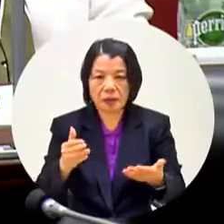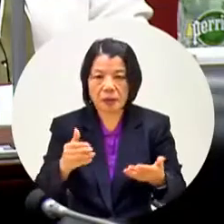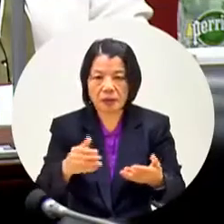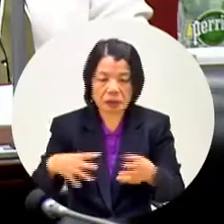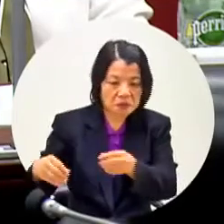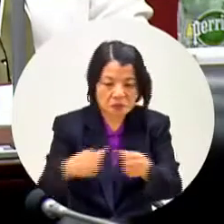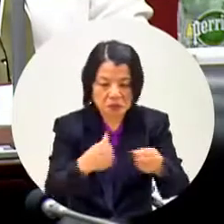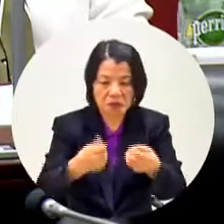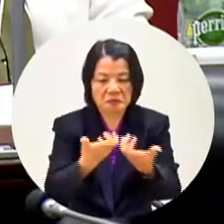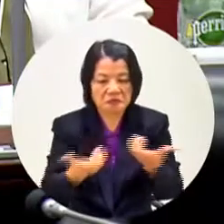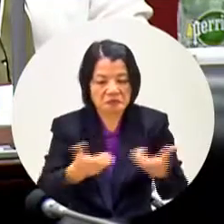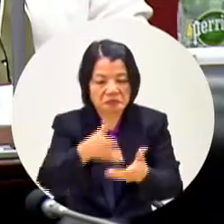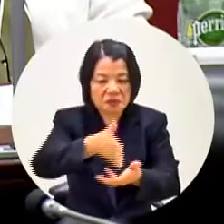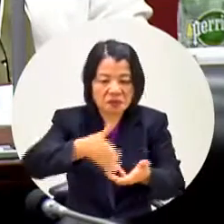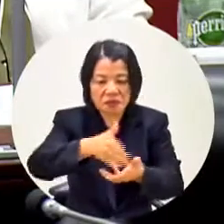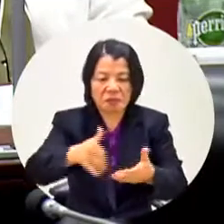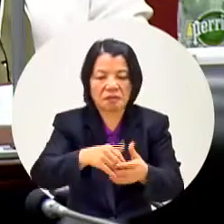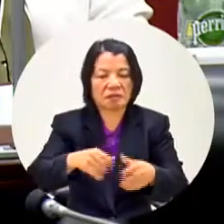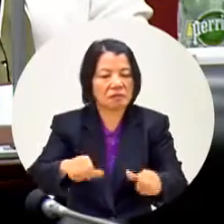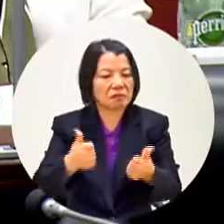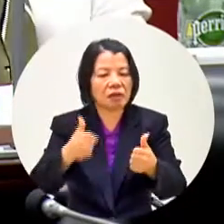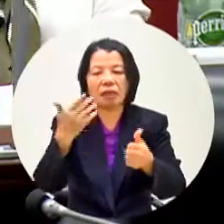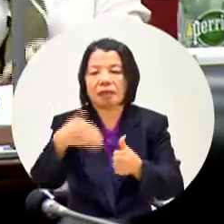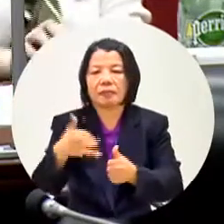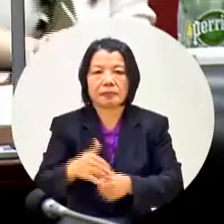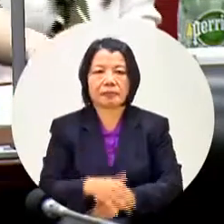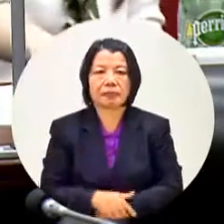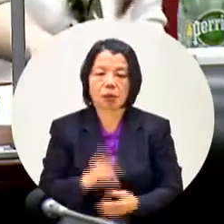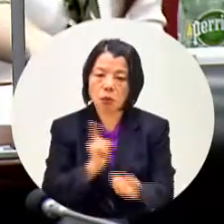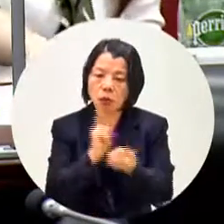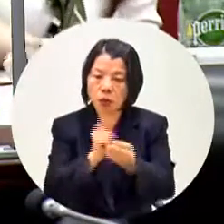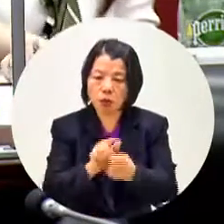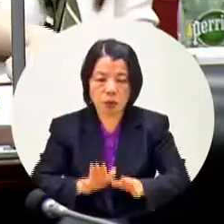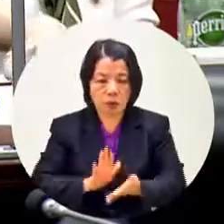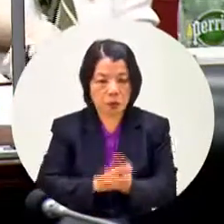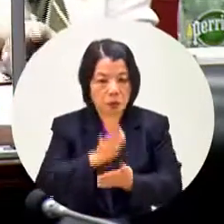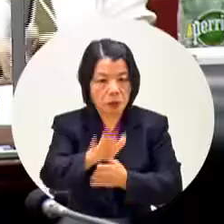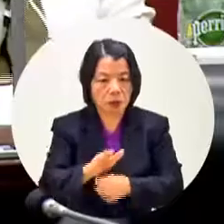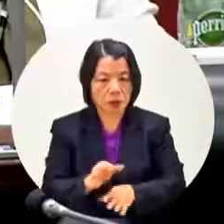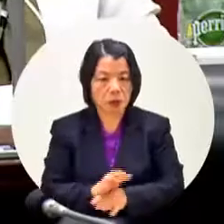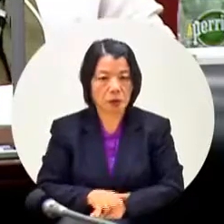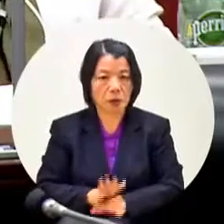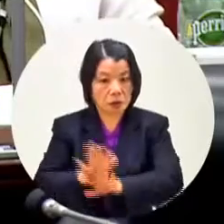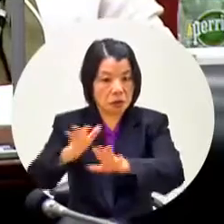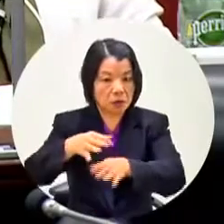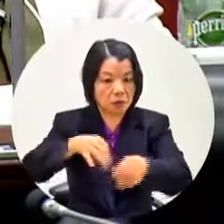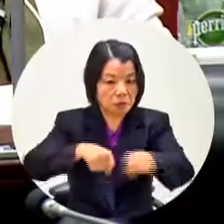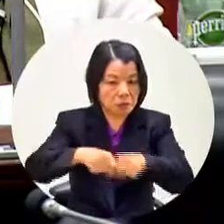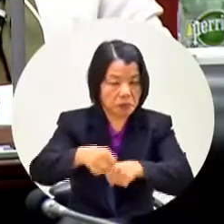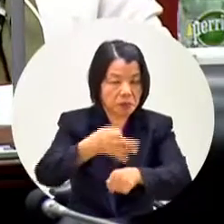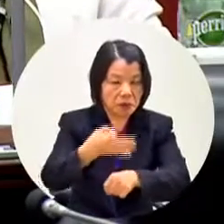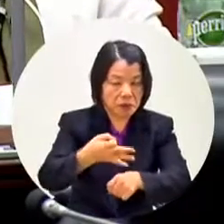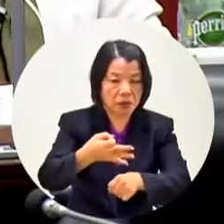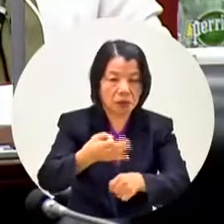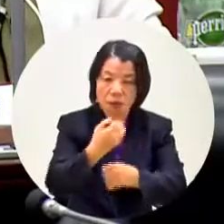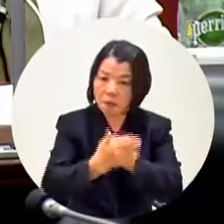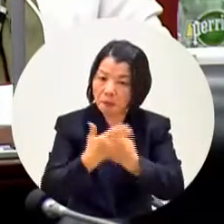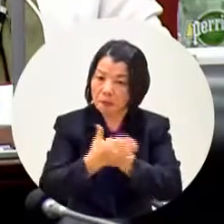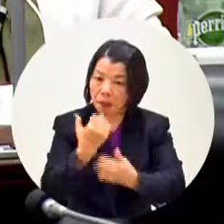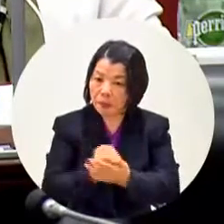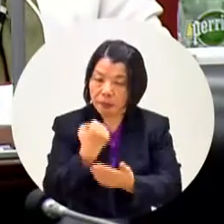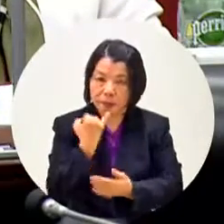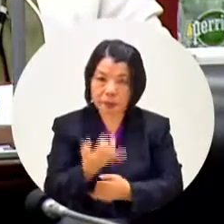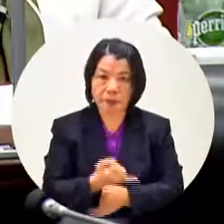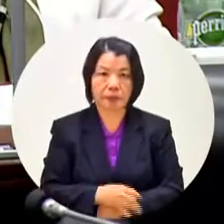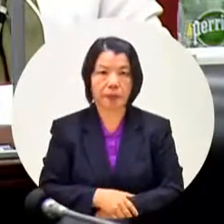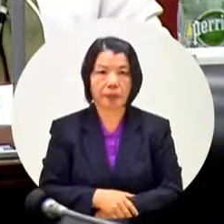完成，没有办法审定新办事业计划，那在108年度在今年年底之前没有办法好进行征收